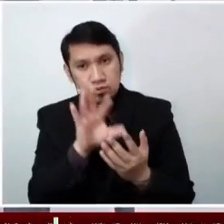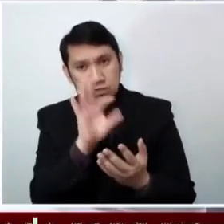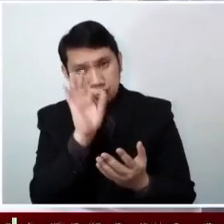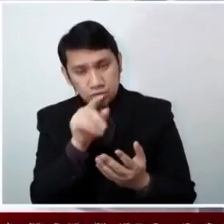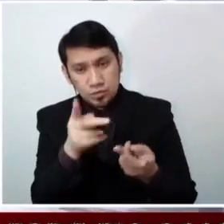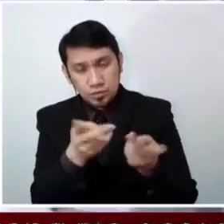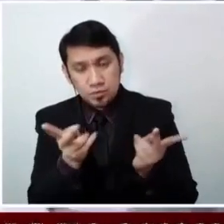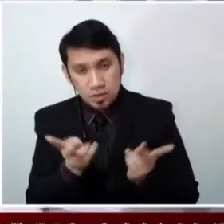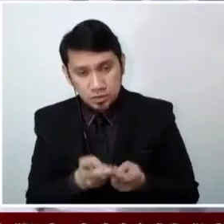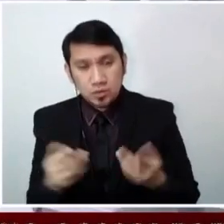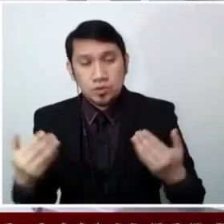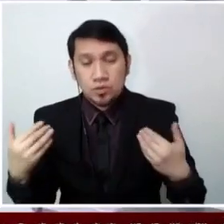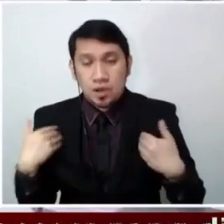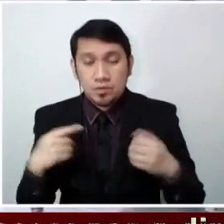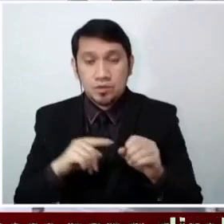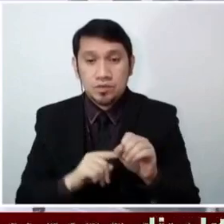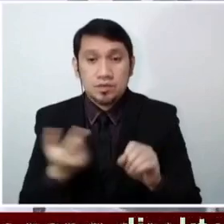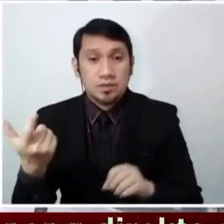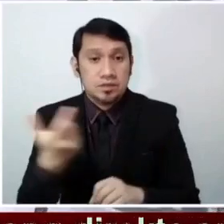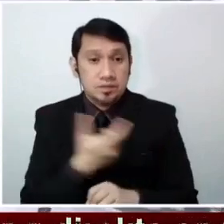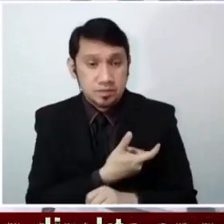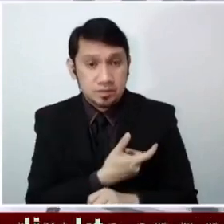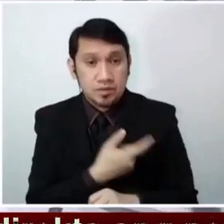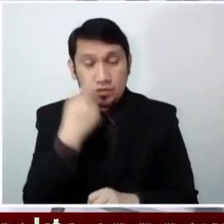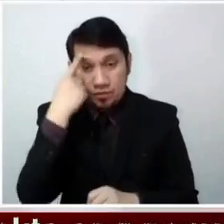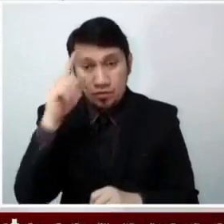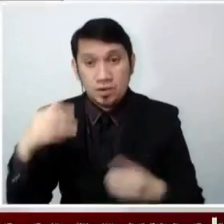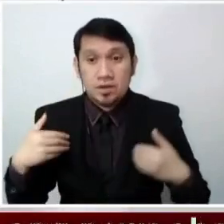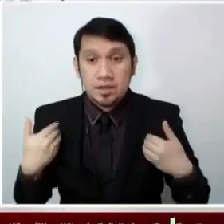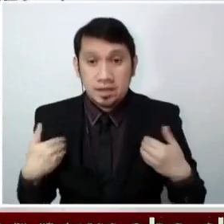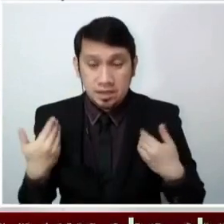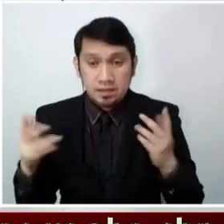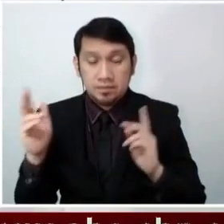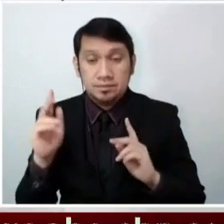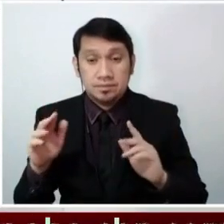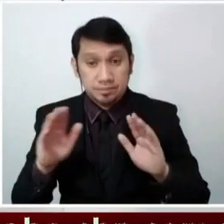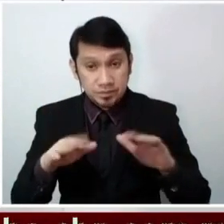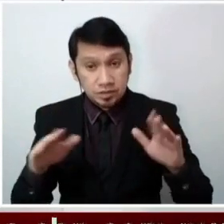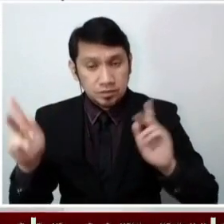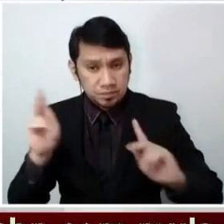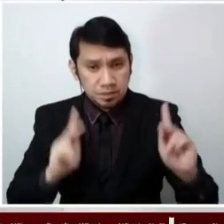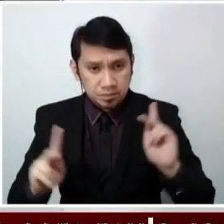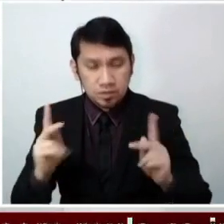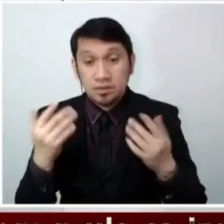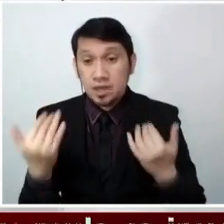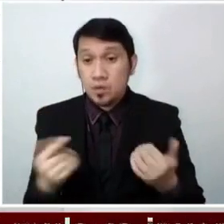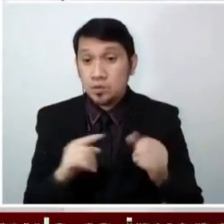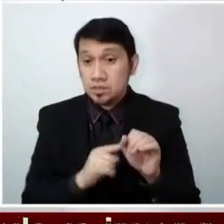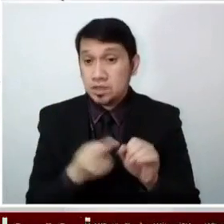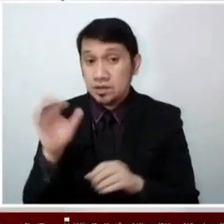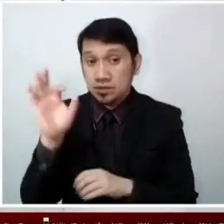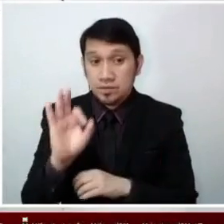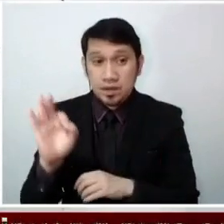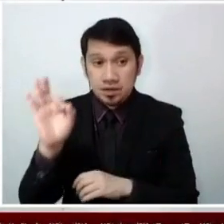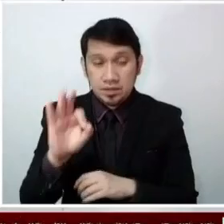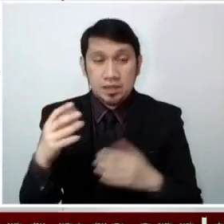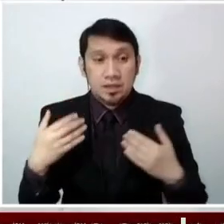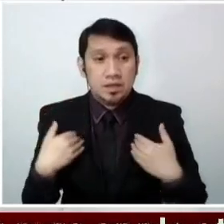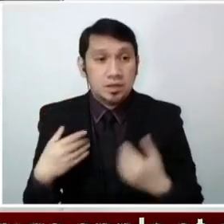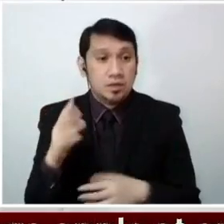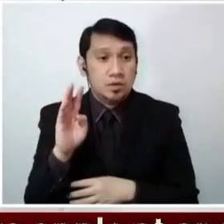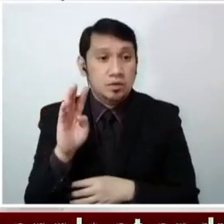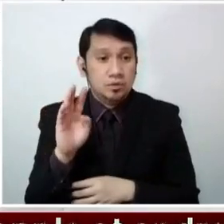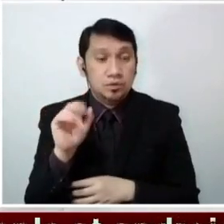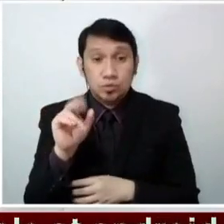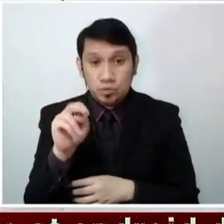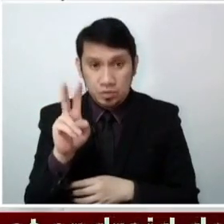Phase 2 ng pagbabakuna kontra COVID sa mga menor de edad. Simula Biyernes kasi, mahigit 20 sites na sa NCR